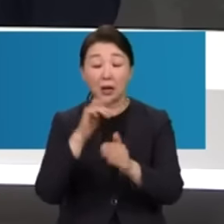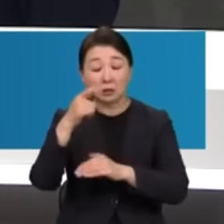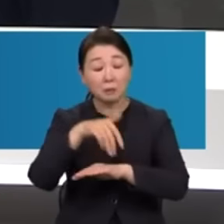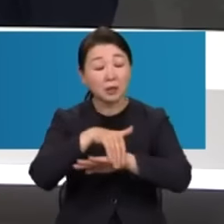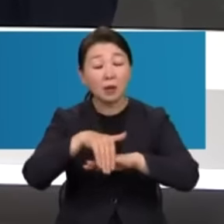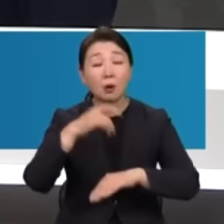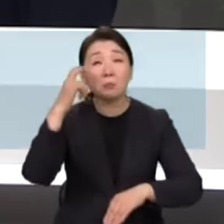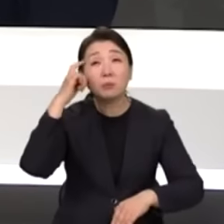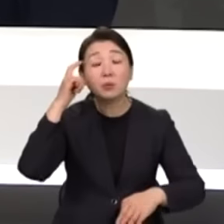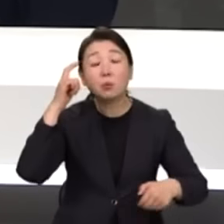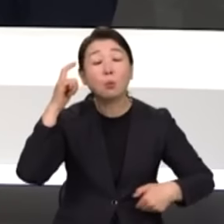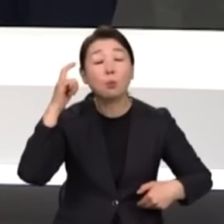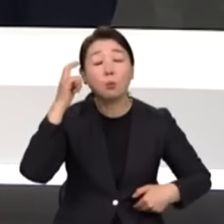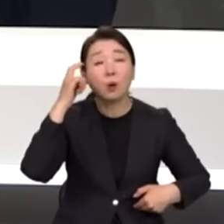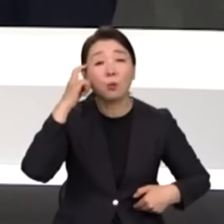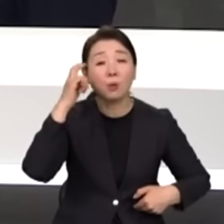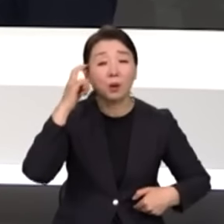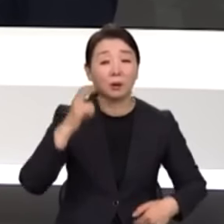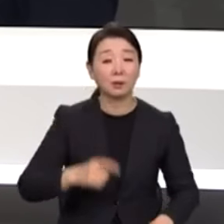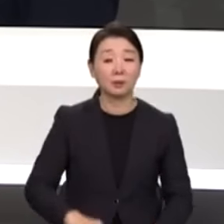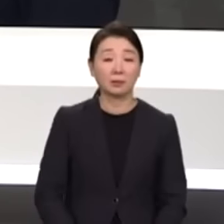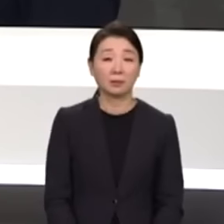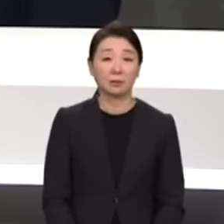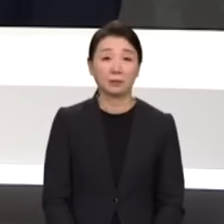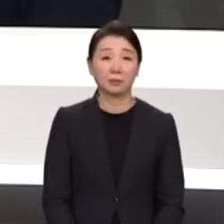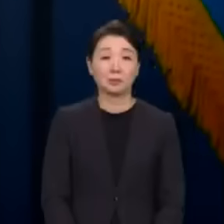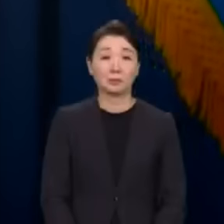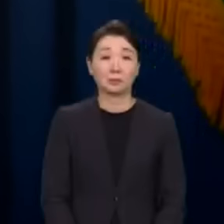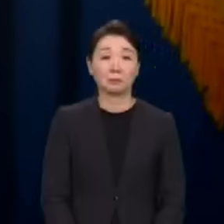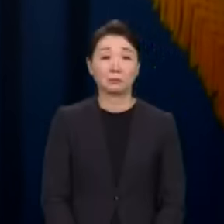왜 필요했던 건지 이어서 김지아 기자입니다.